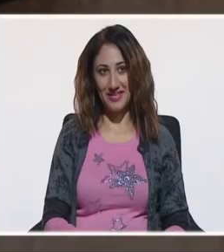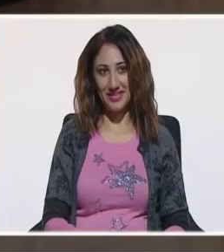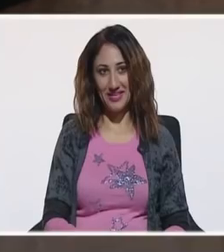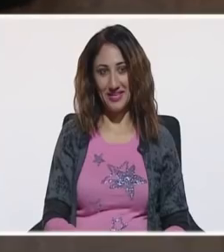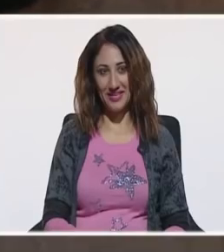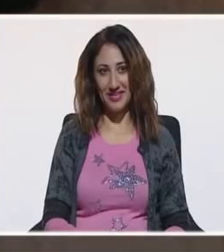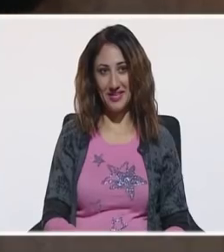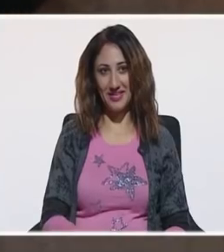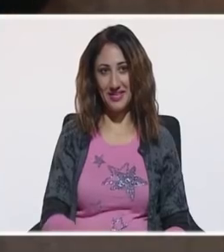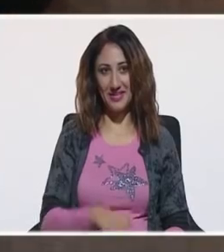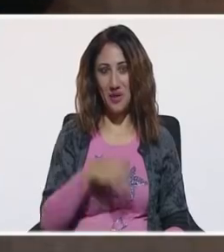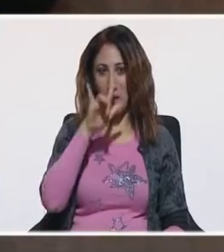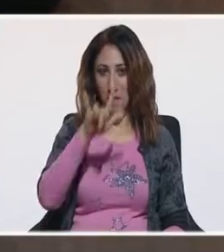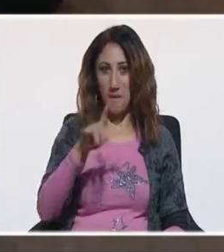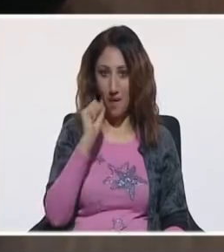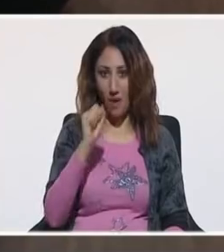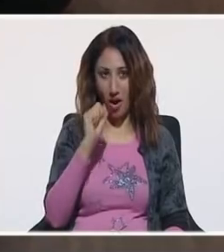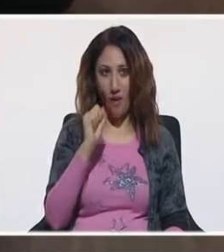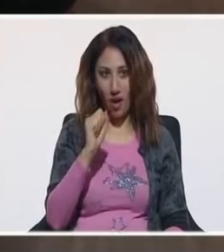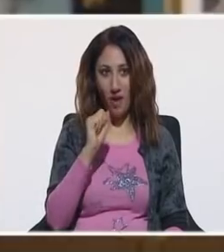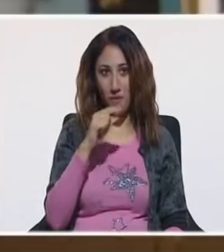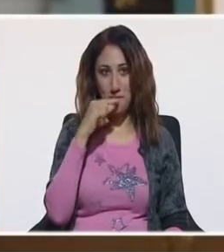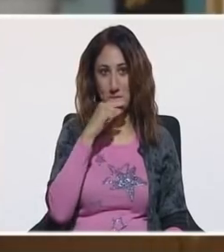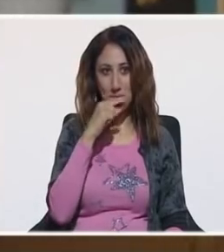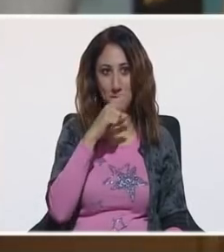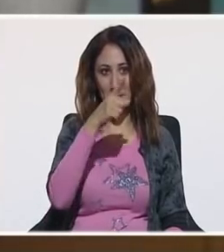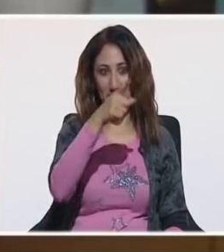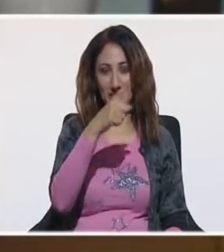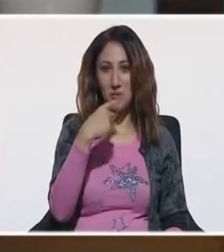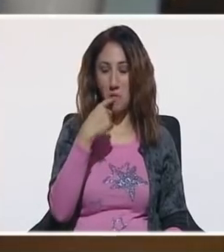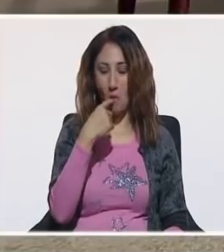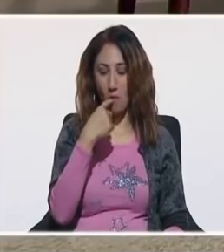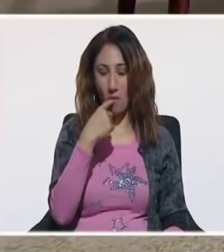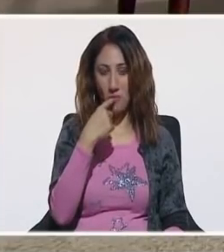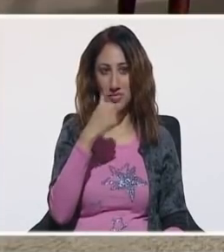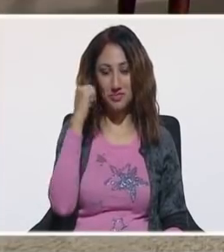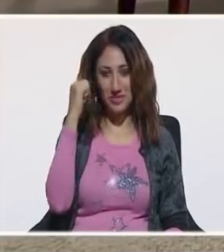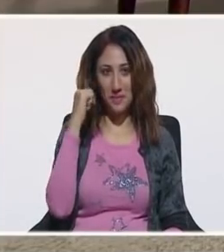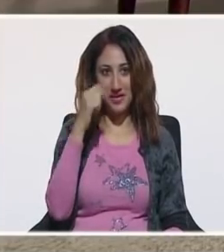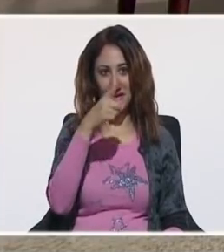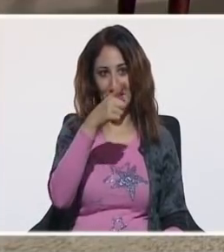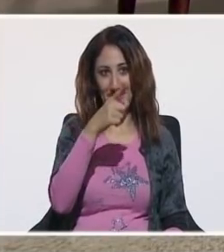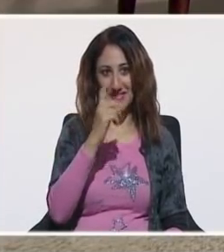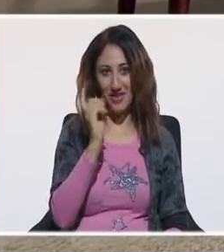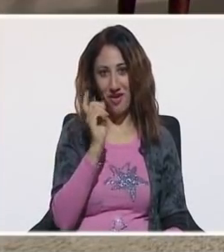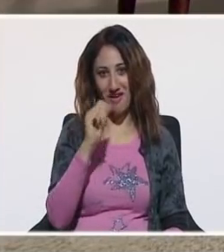وحاجة رانيا بتحبها جدا جدا جدا انا فعلا كنت ياكلوني عشان اسكت